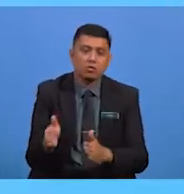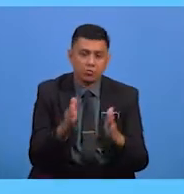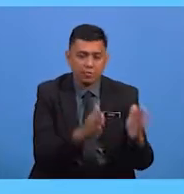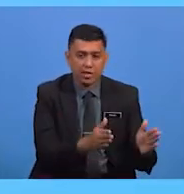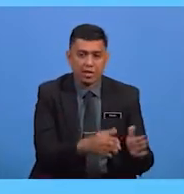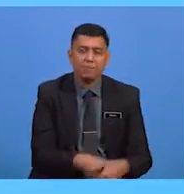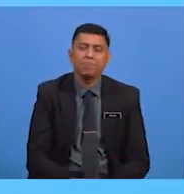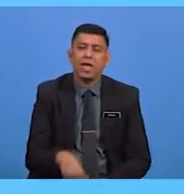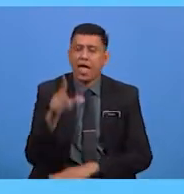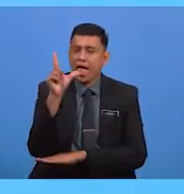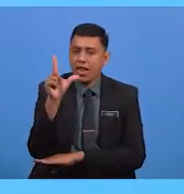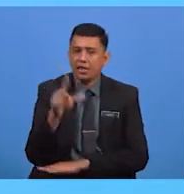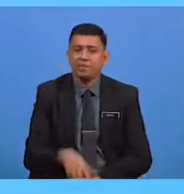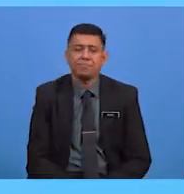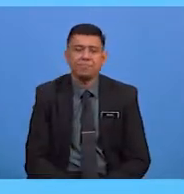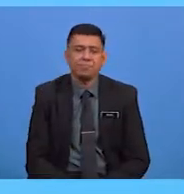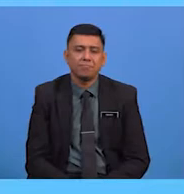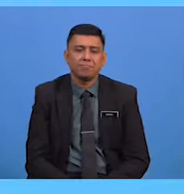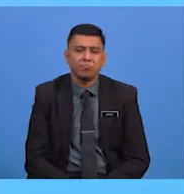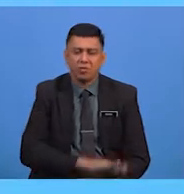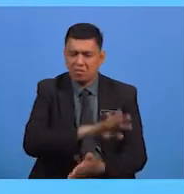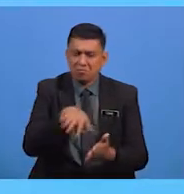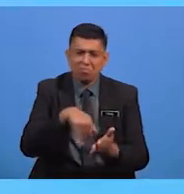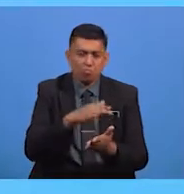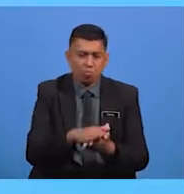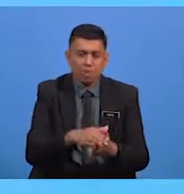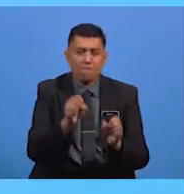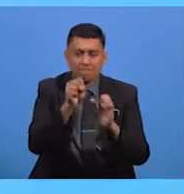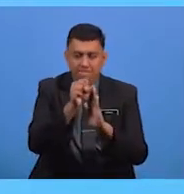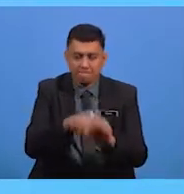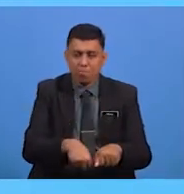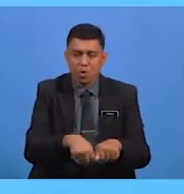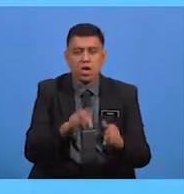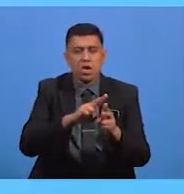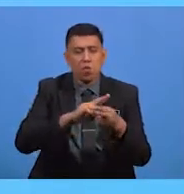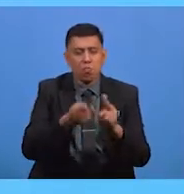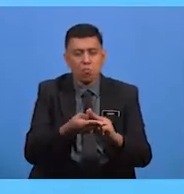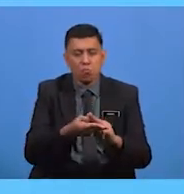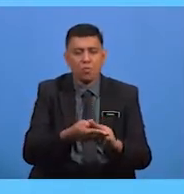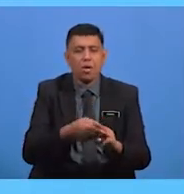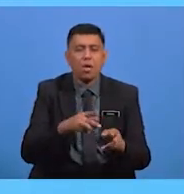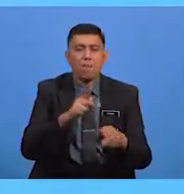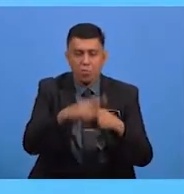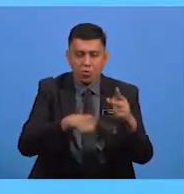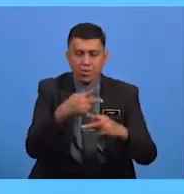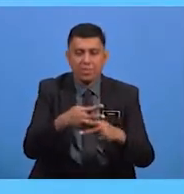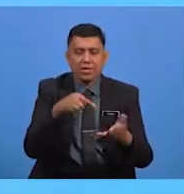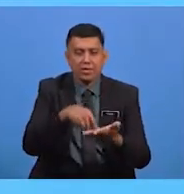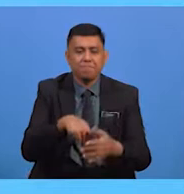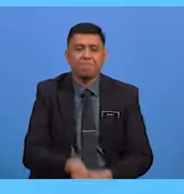L. Seterusnya, isytiharkan semua pemboleh ubah yang akan digunakan dalam program bubble sort